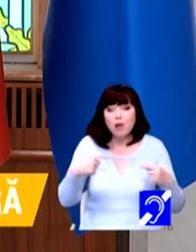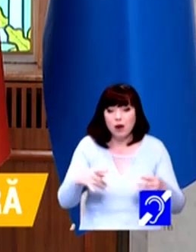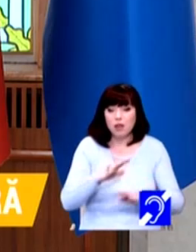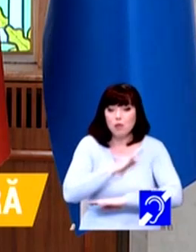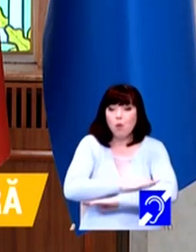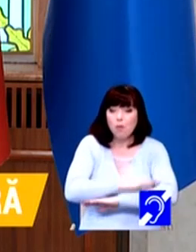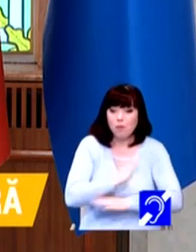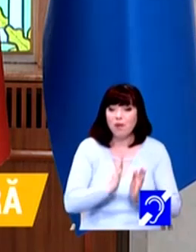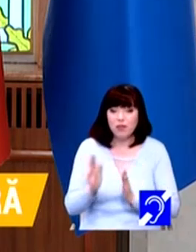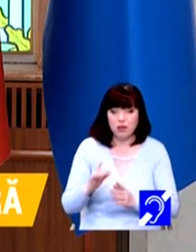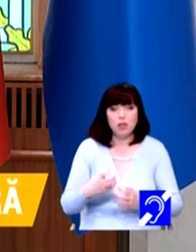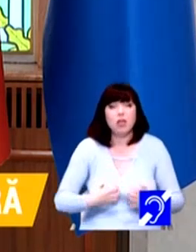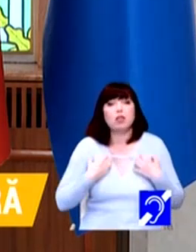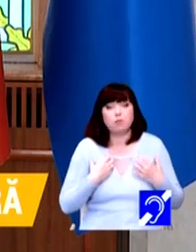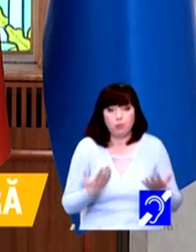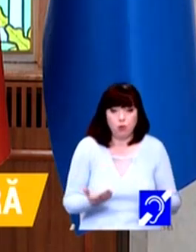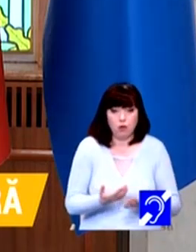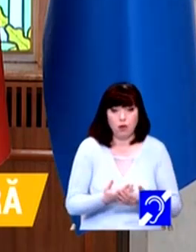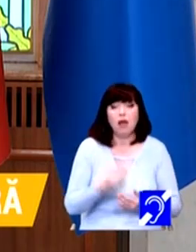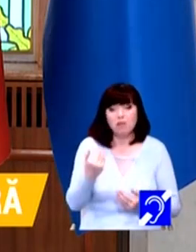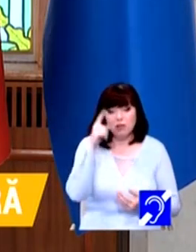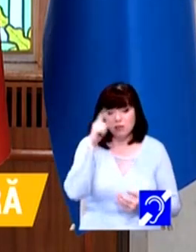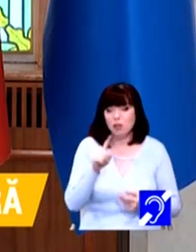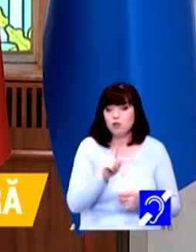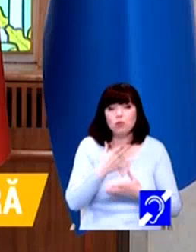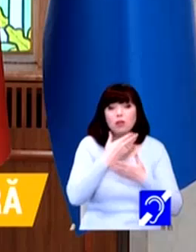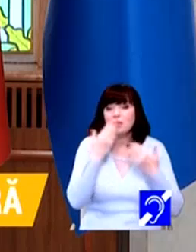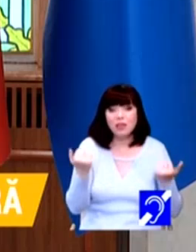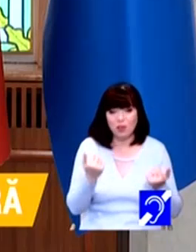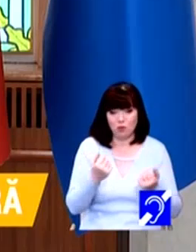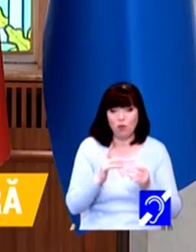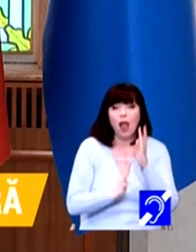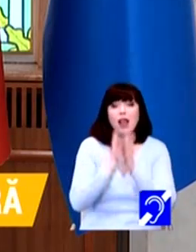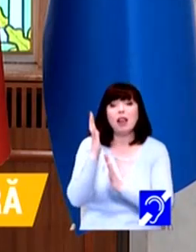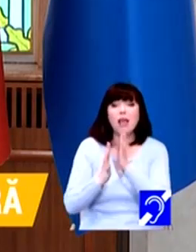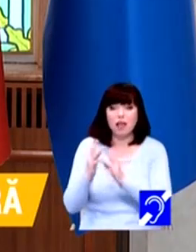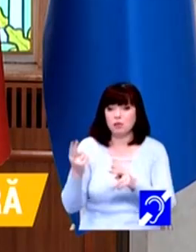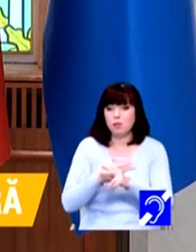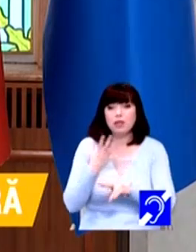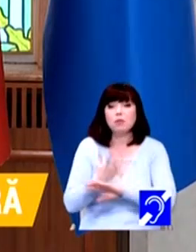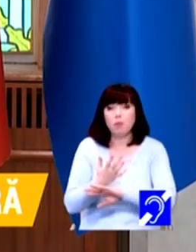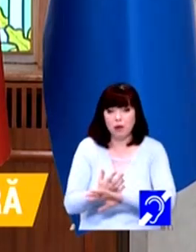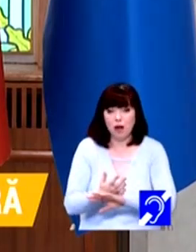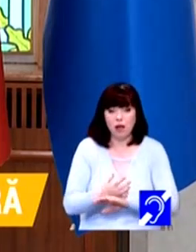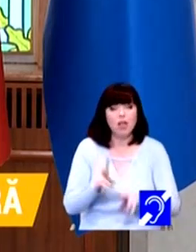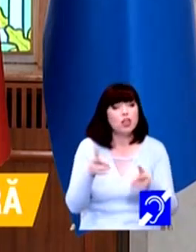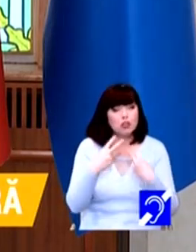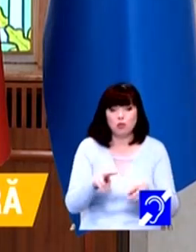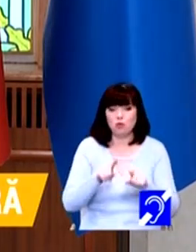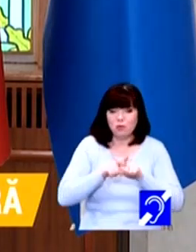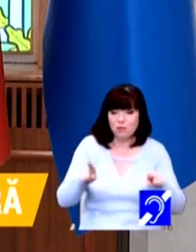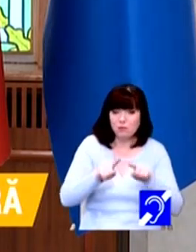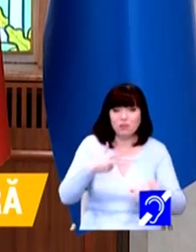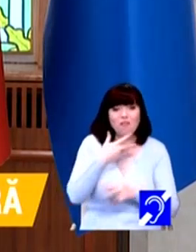stres. Știți bine, nu există pădure fără uscături. Să nu mai distribuim materiale video